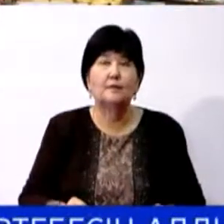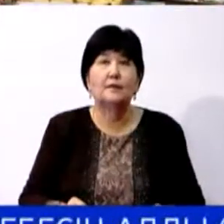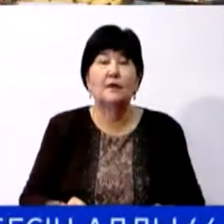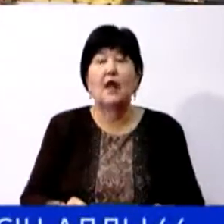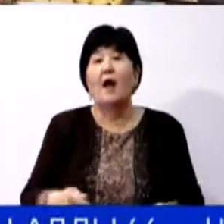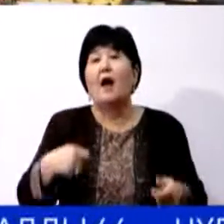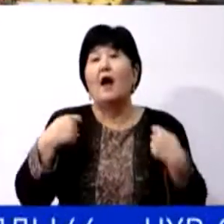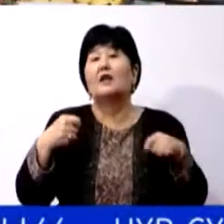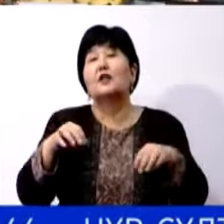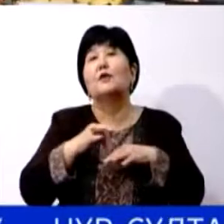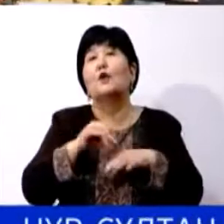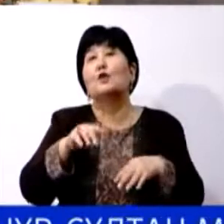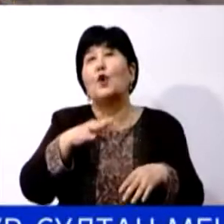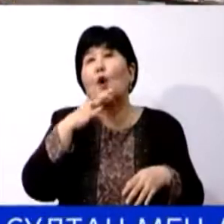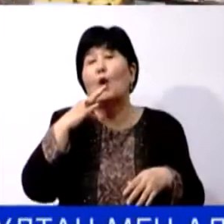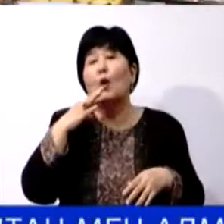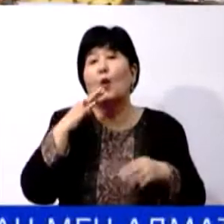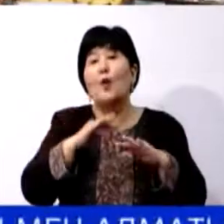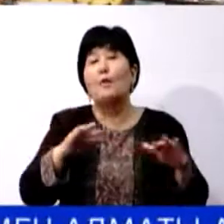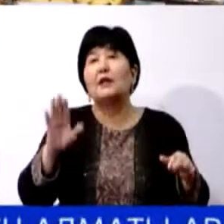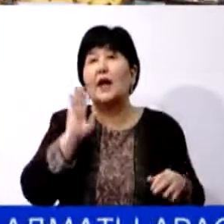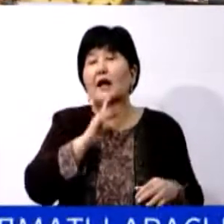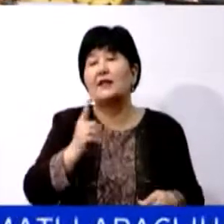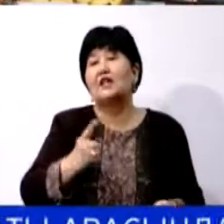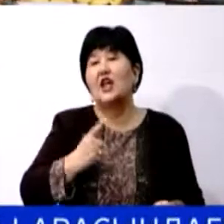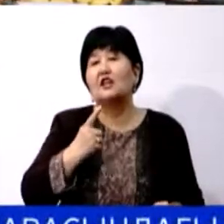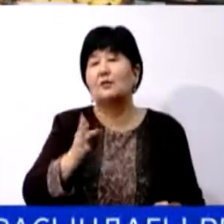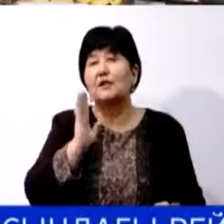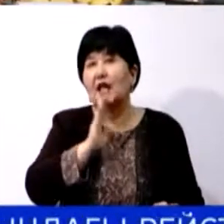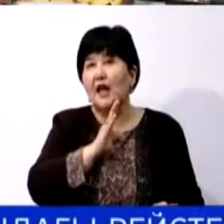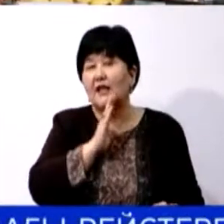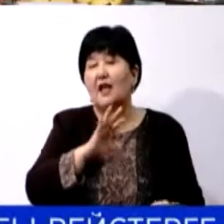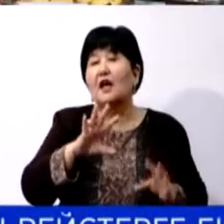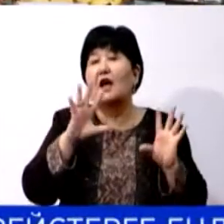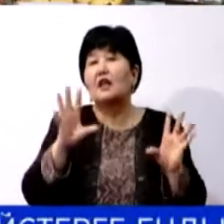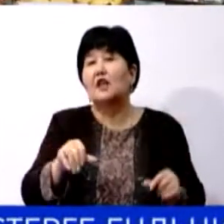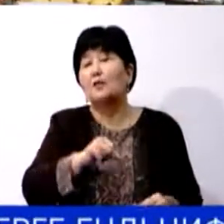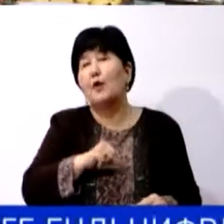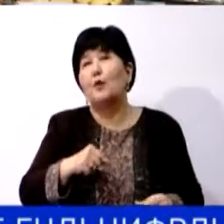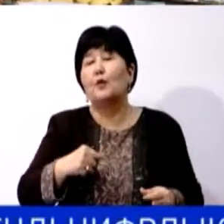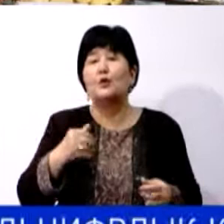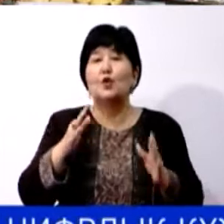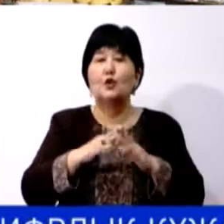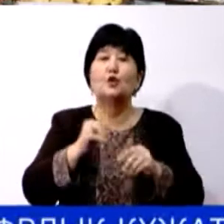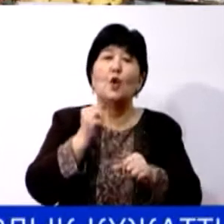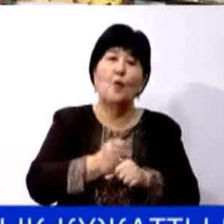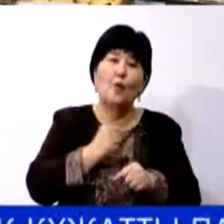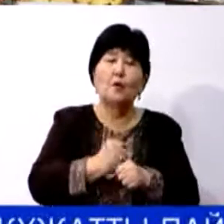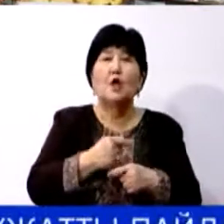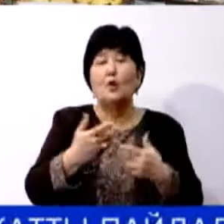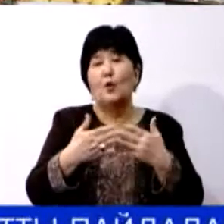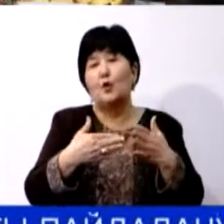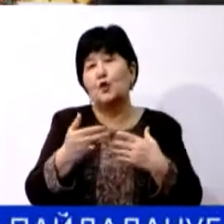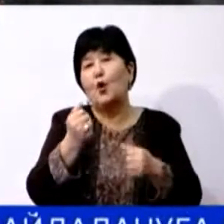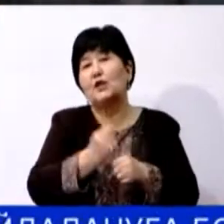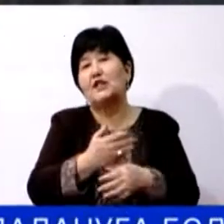Жармекен ұйымдастыруында көп балалар аналар, жалғыз бастаналар, жалпы өзін өнім үйіндегі отырып, өз қолымен